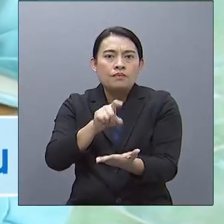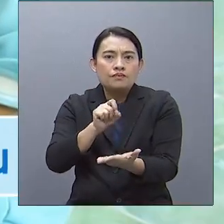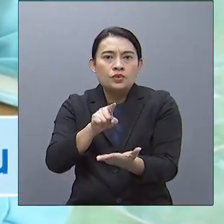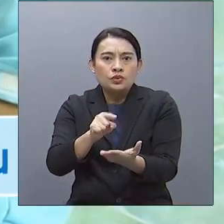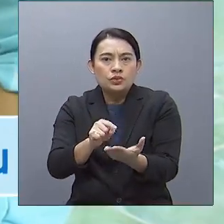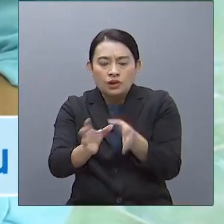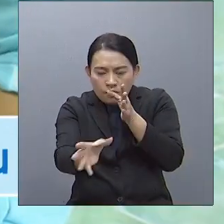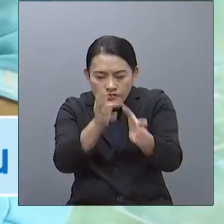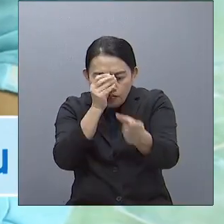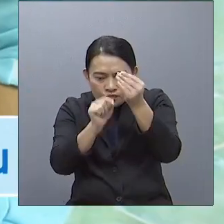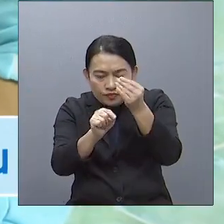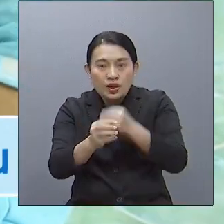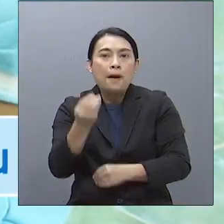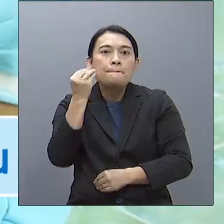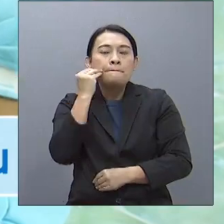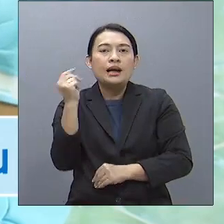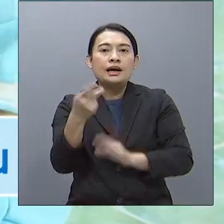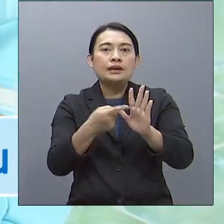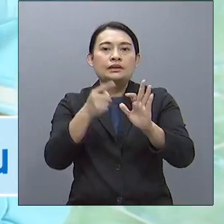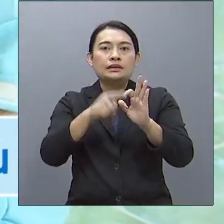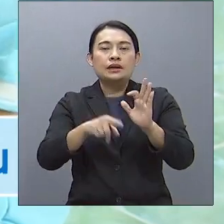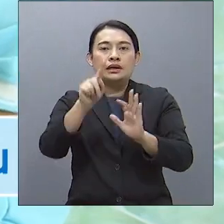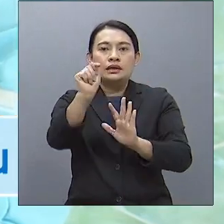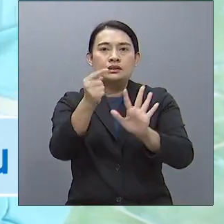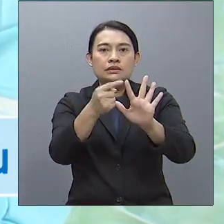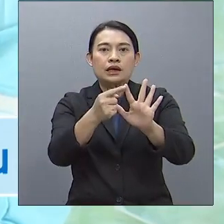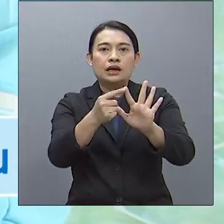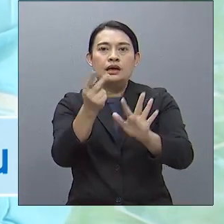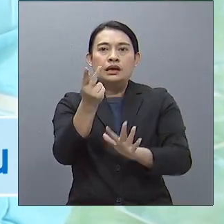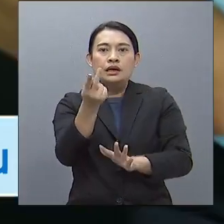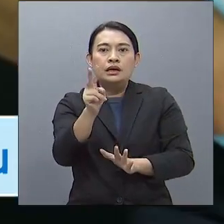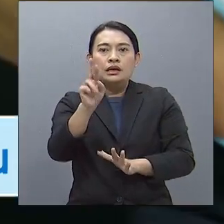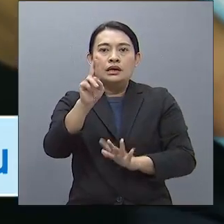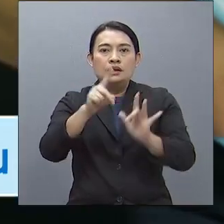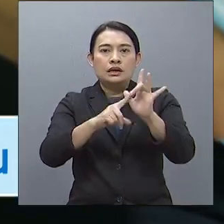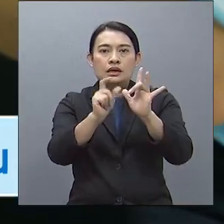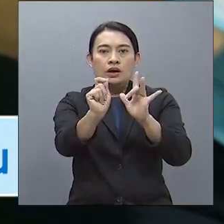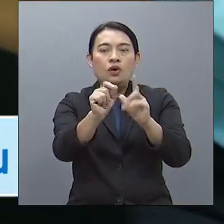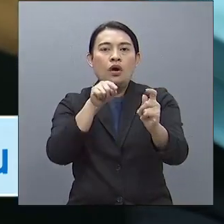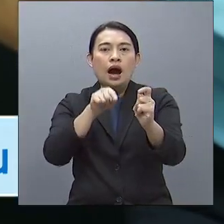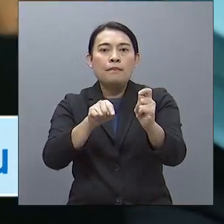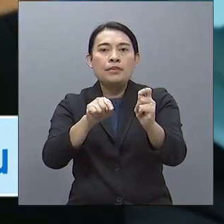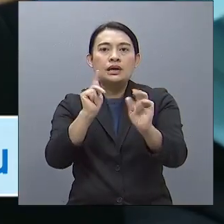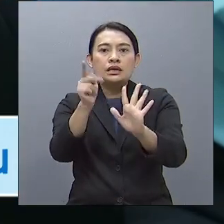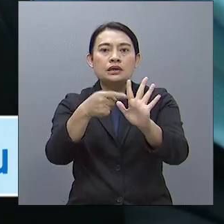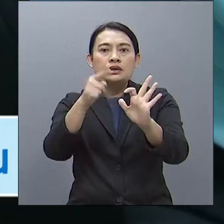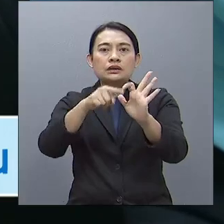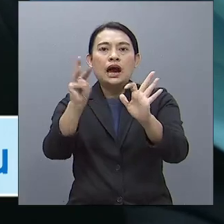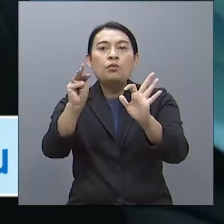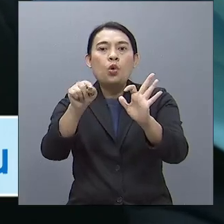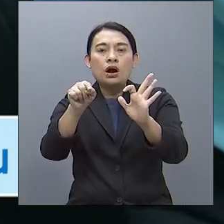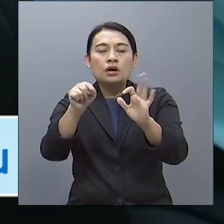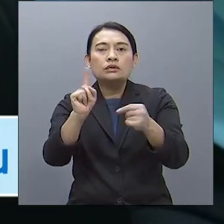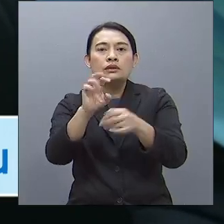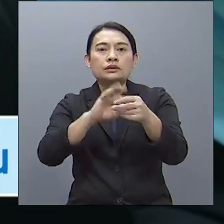าชีพบ้านท่าตะเคราะห์ตำบลท่าตะเคราะห์อำเภอท่าม่วงจังหวัดกาญจนบุรีครับอย่างที่บอกไปเนี่ยคือเราก็คิดว่าเออมันต้องได้มาจากผลิ